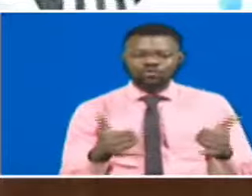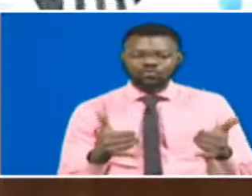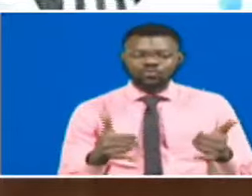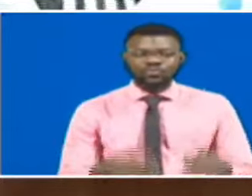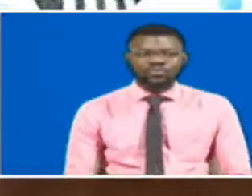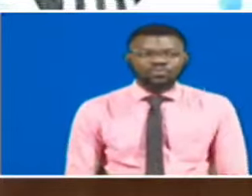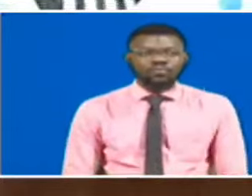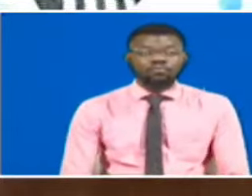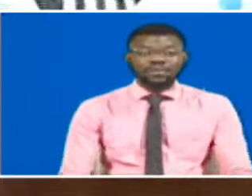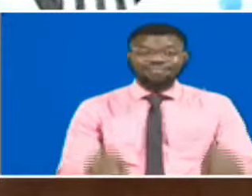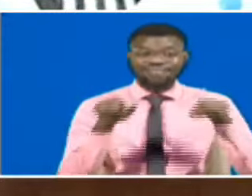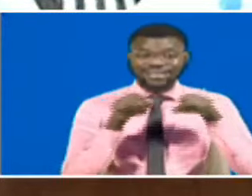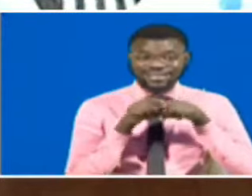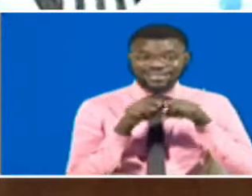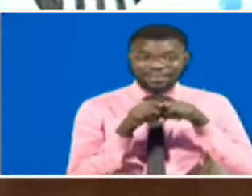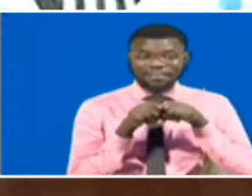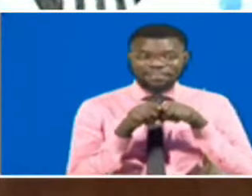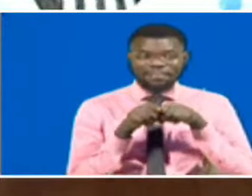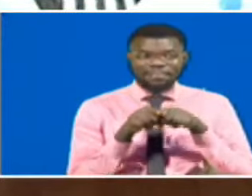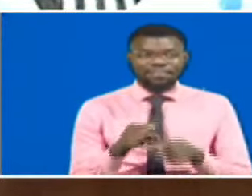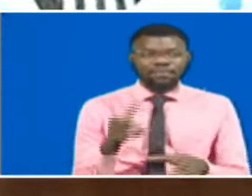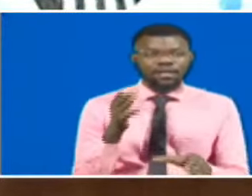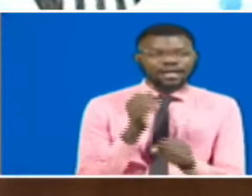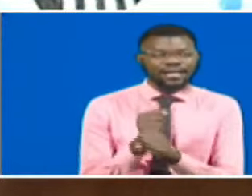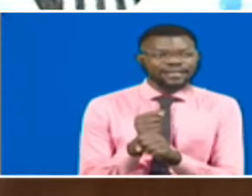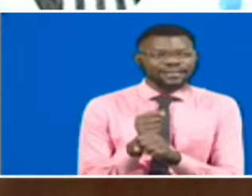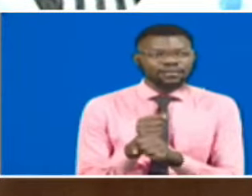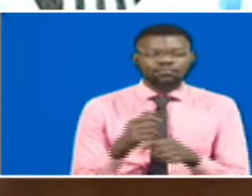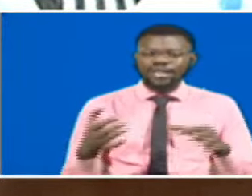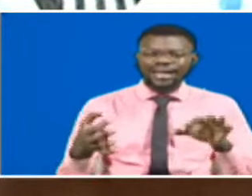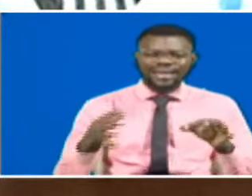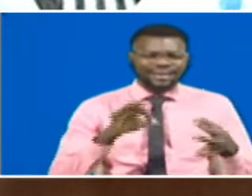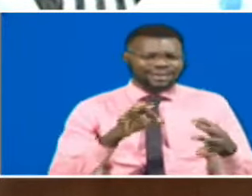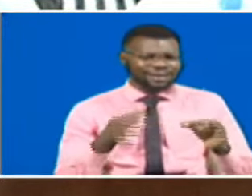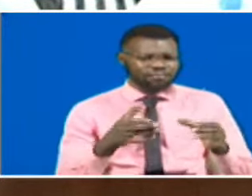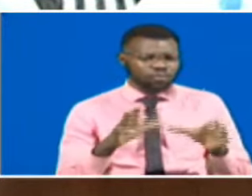Huku hayo ya kijiri, muungano wa mafundi wa maabara nchini umetoa ilani ya wiki